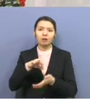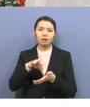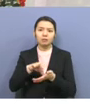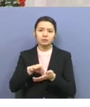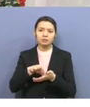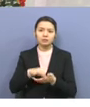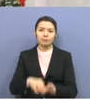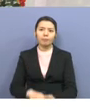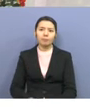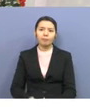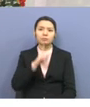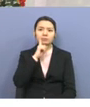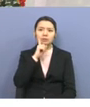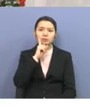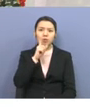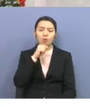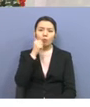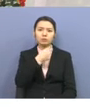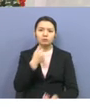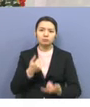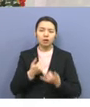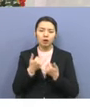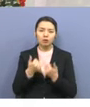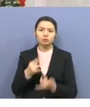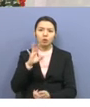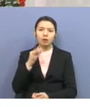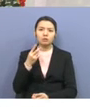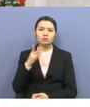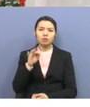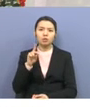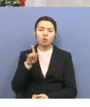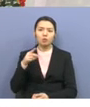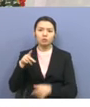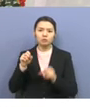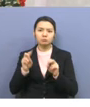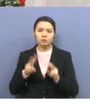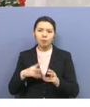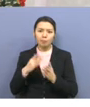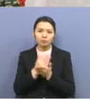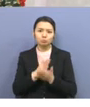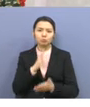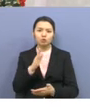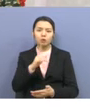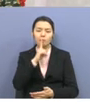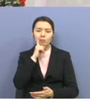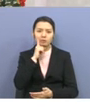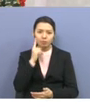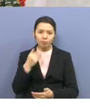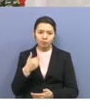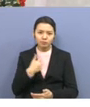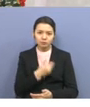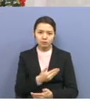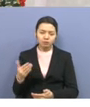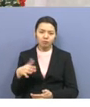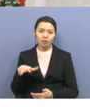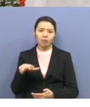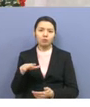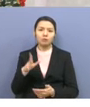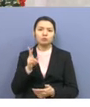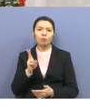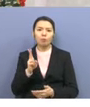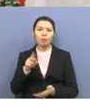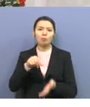осы жастар жылына арнап, рухани жаңғыру бағдарламасы аясында болашақ жастарымызға осы тәуелсіздік жолында құрбан